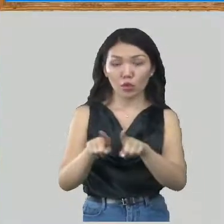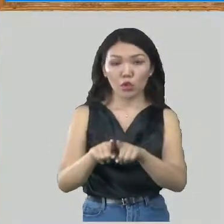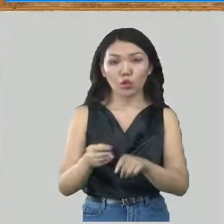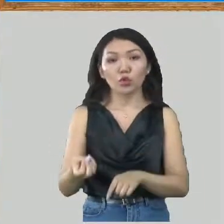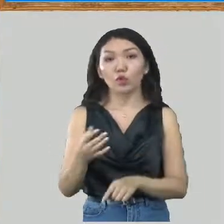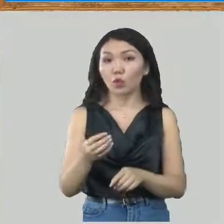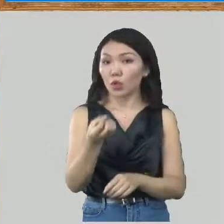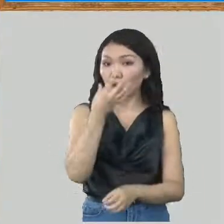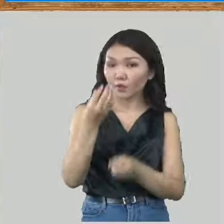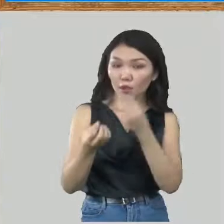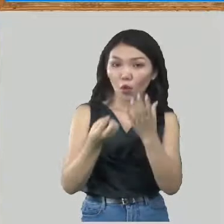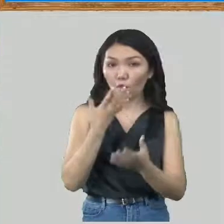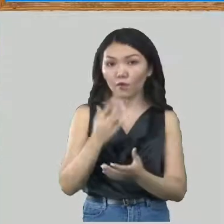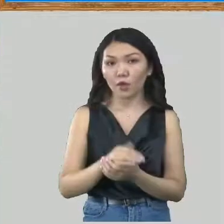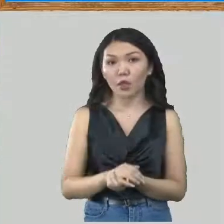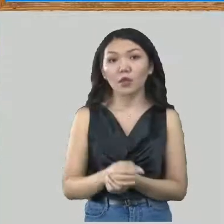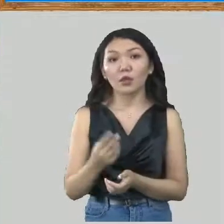Совершенно верно, 2.